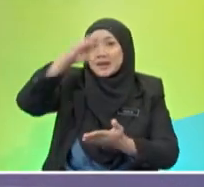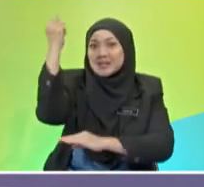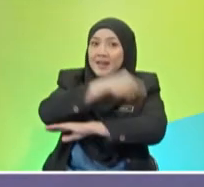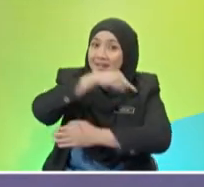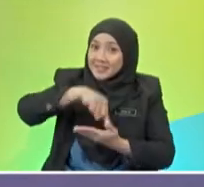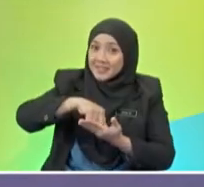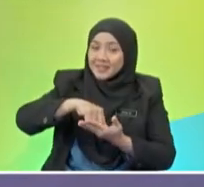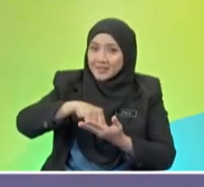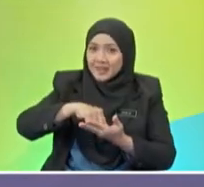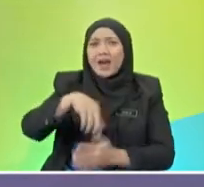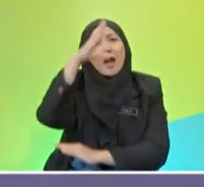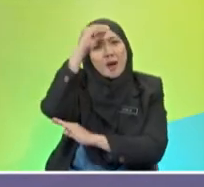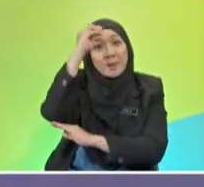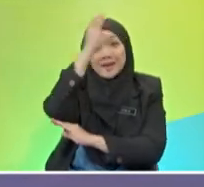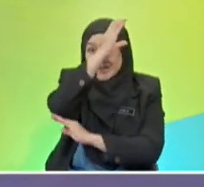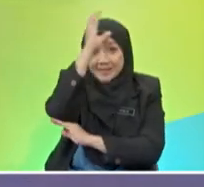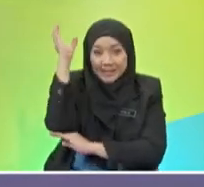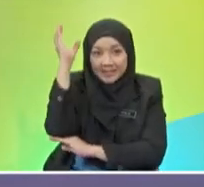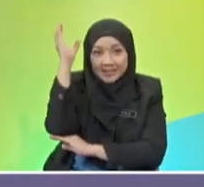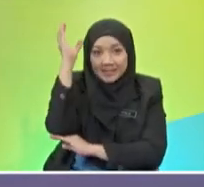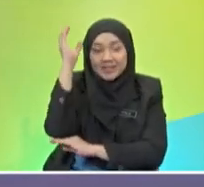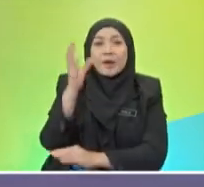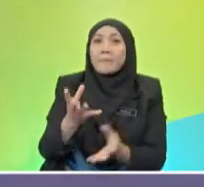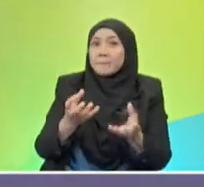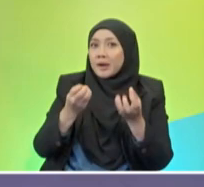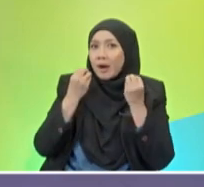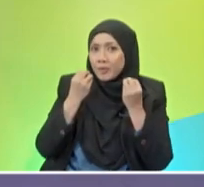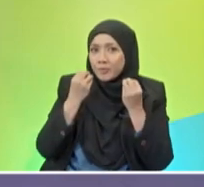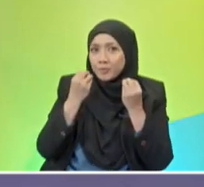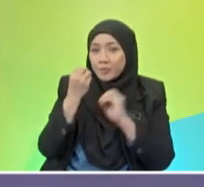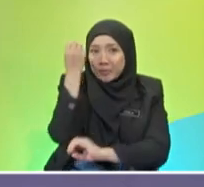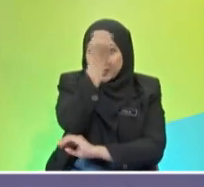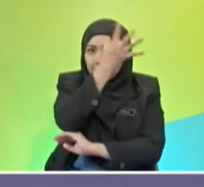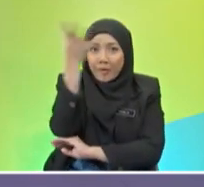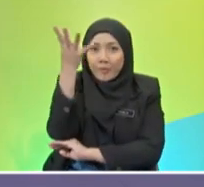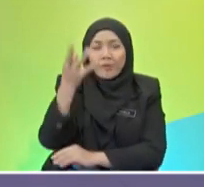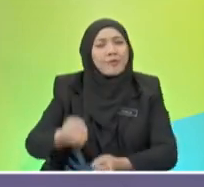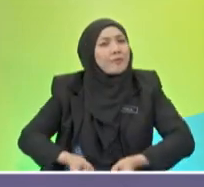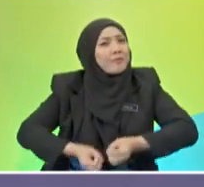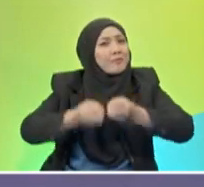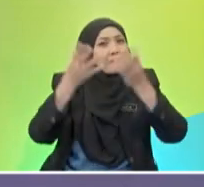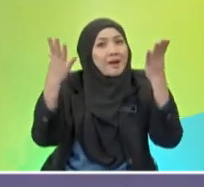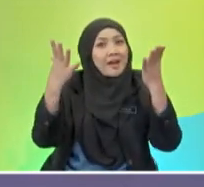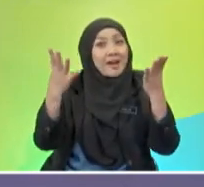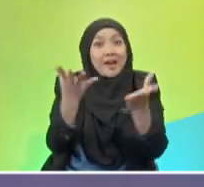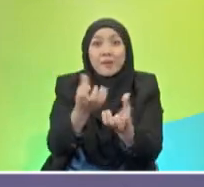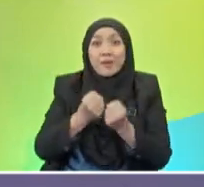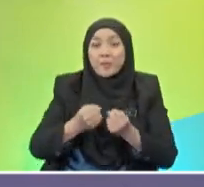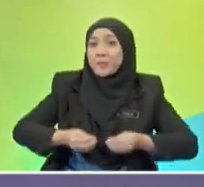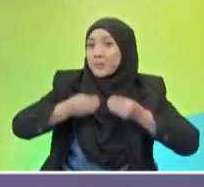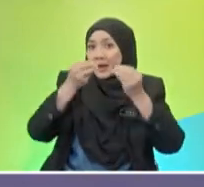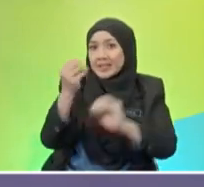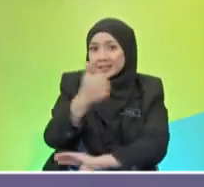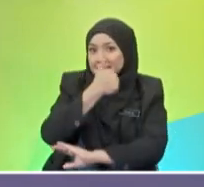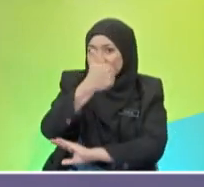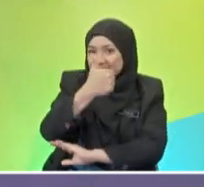boleh kasih Abang Chris thumbs up. Ha, nampak ramai murid yang kasih thumbs up. Hebat. Hari ni kita